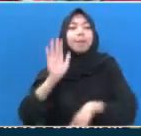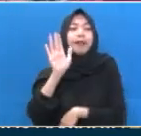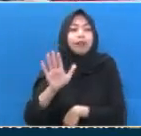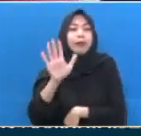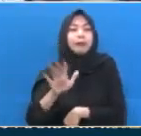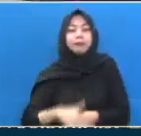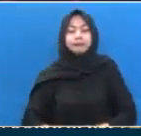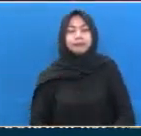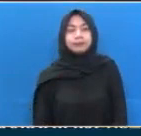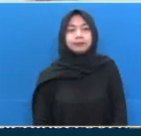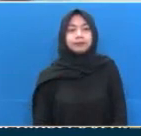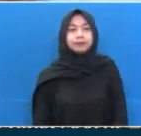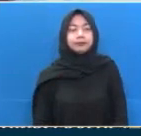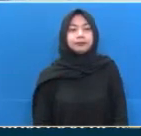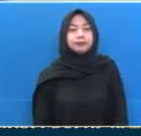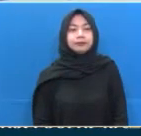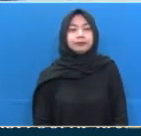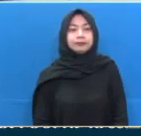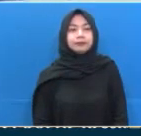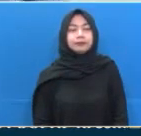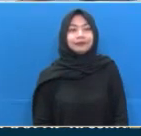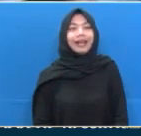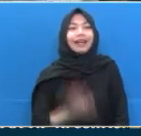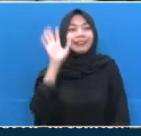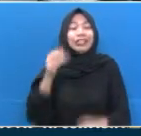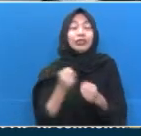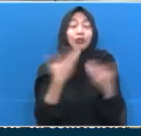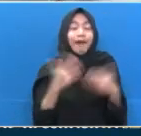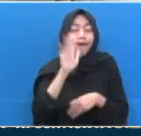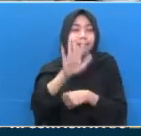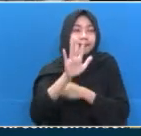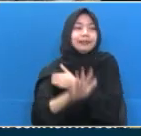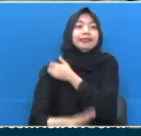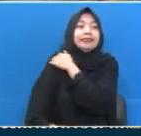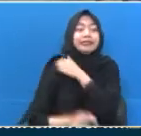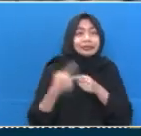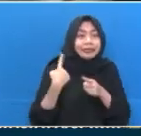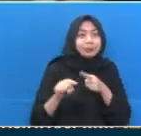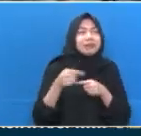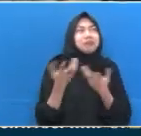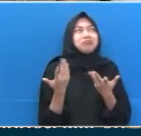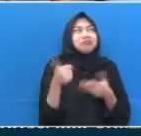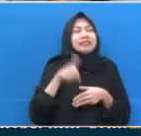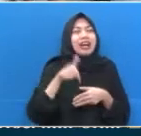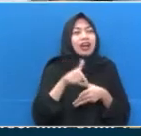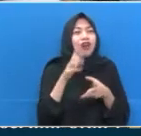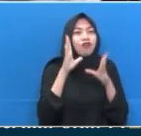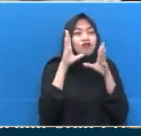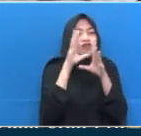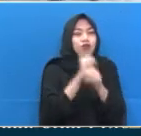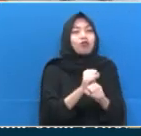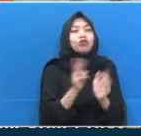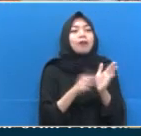sudah bukan lagi hal yang surprise lagi ya tapi ini kita akan tetap fokus pada materi